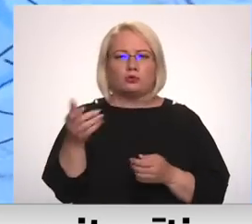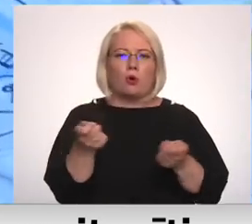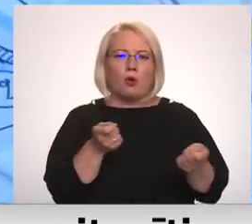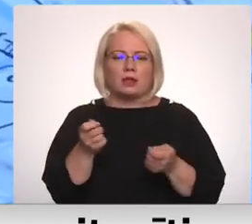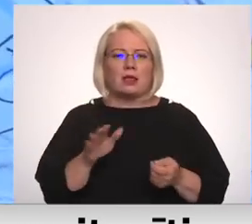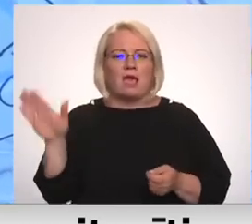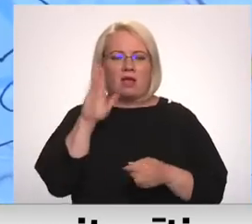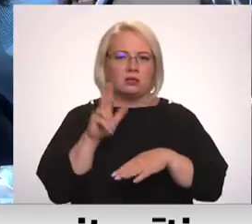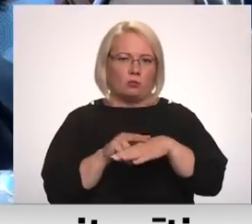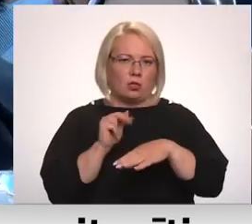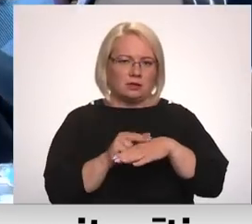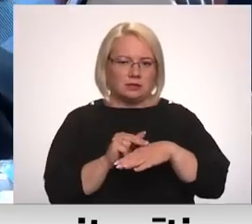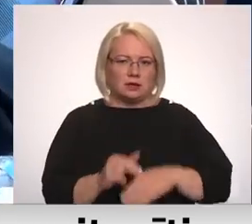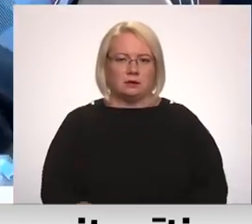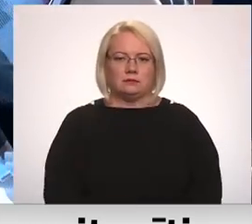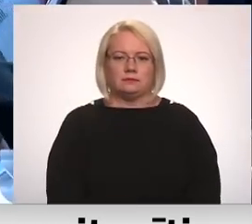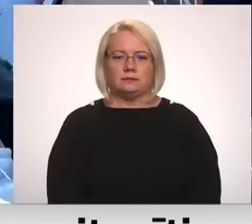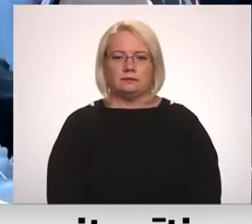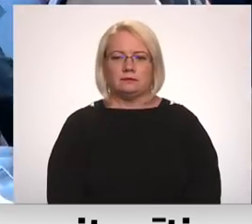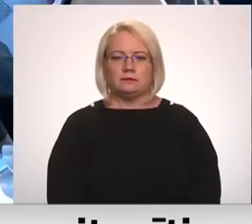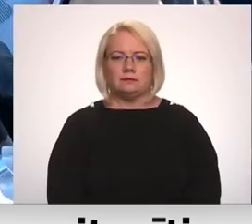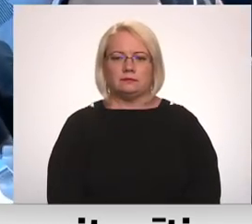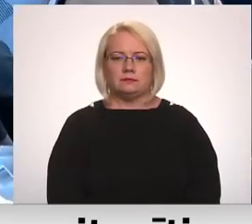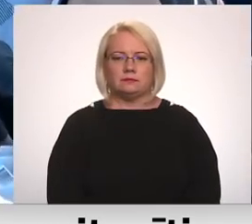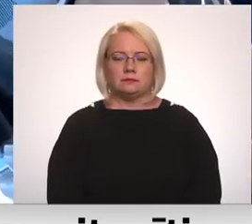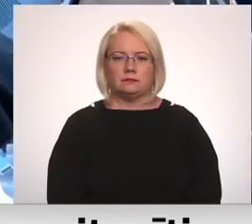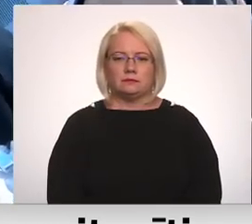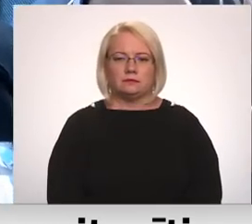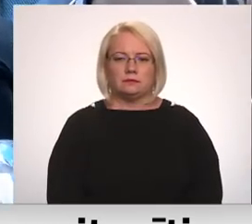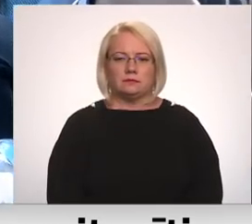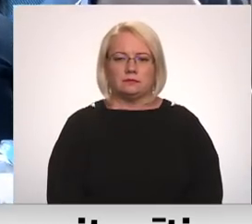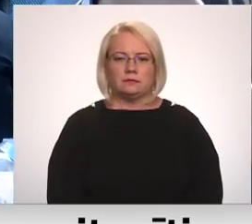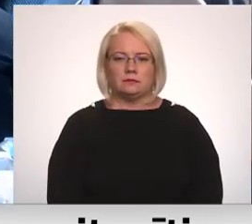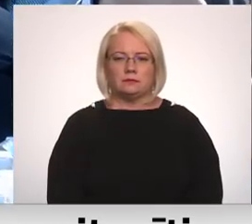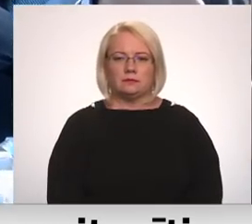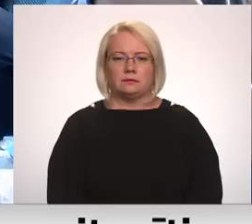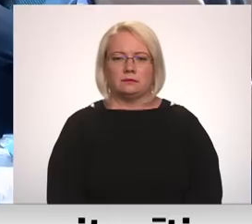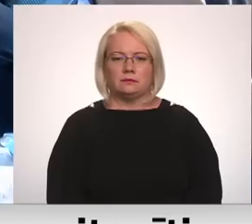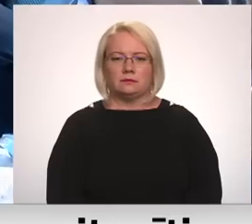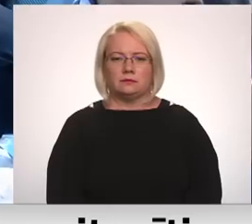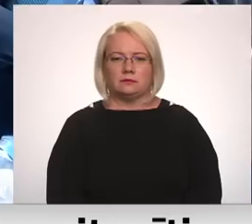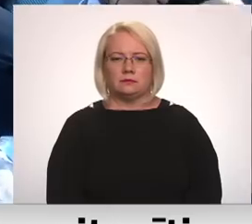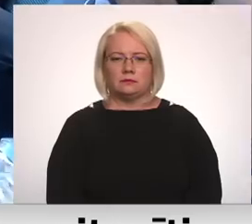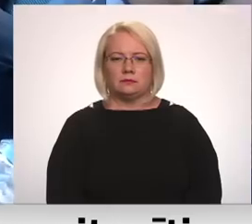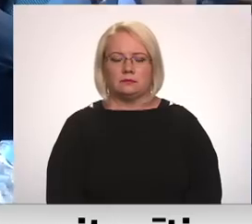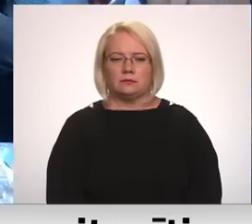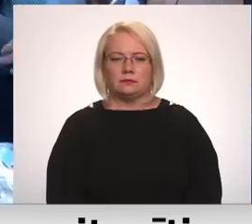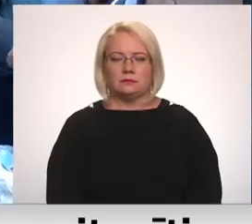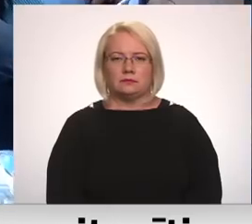policija. Brauc šī būs tā, okay. Šī būs. Okay. Jā, jūs nākat uz leju.